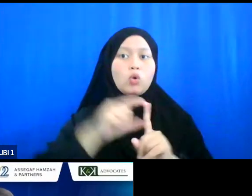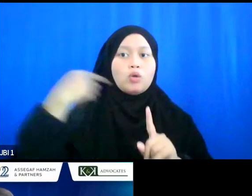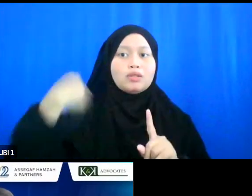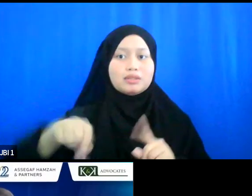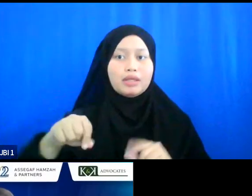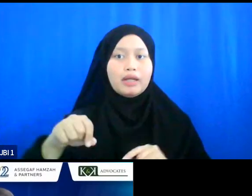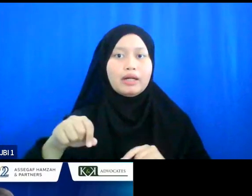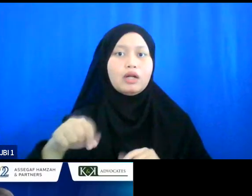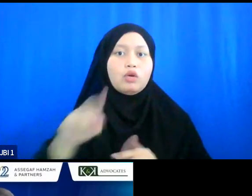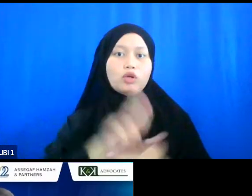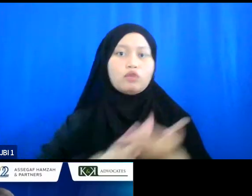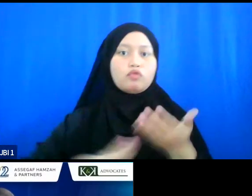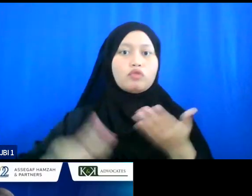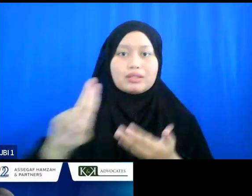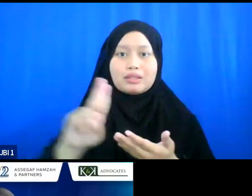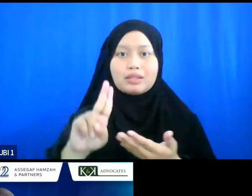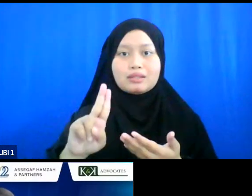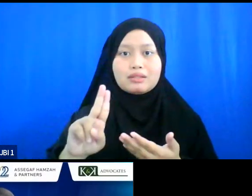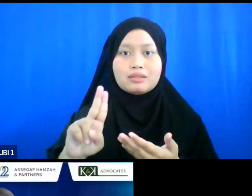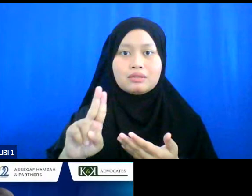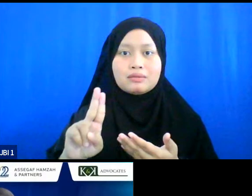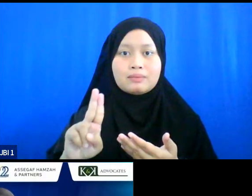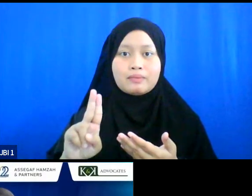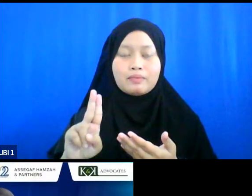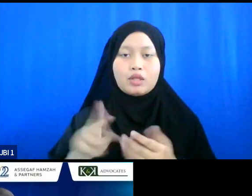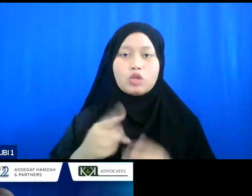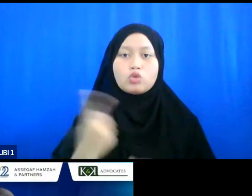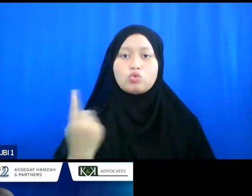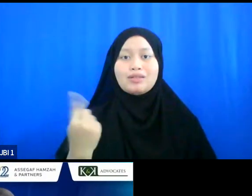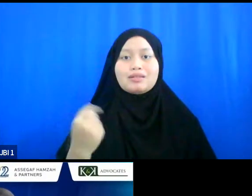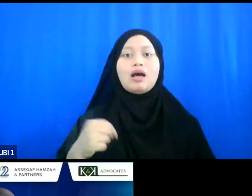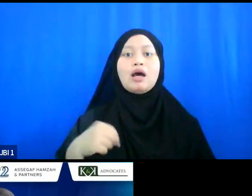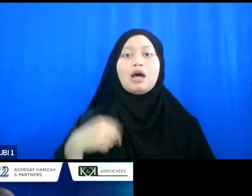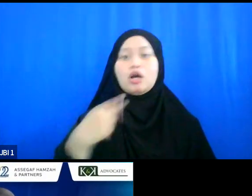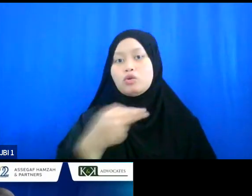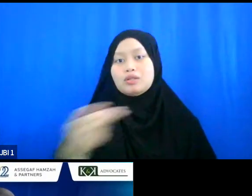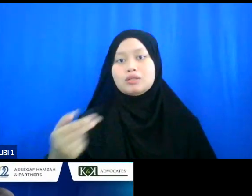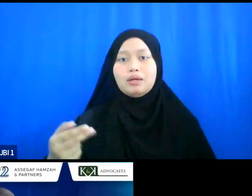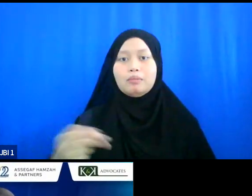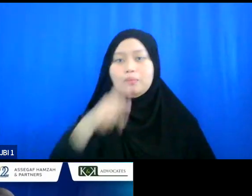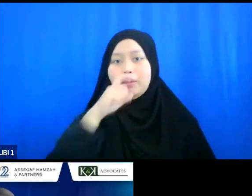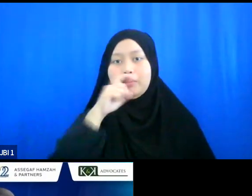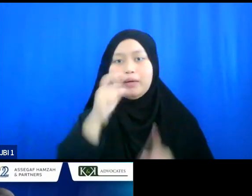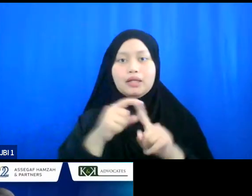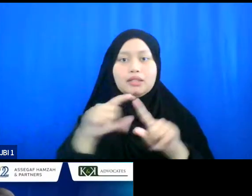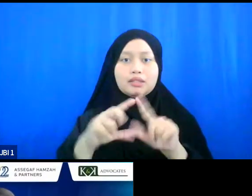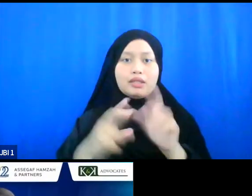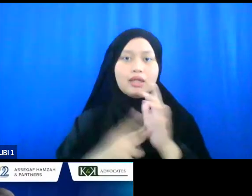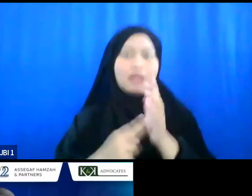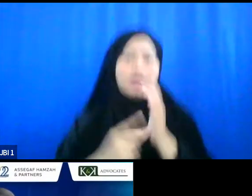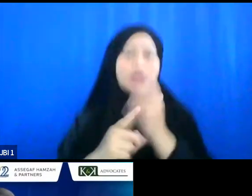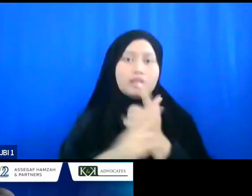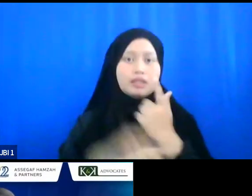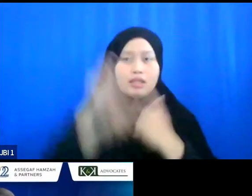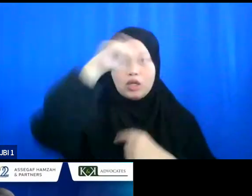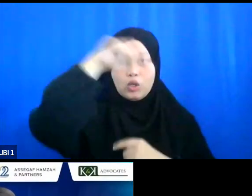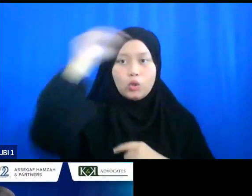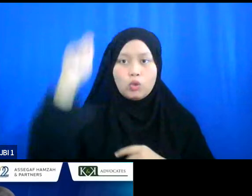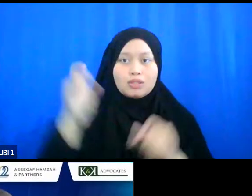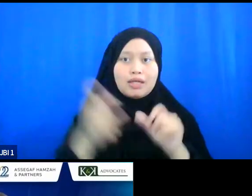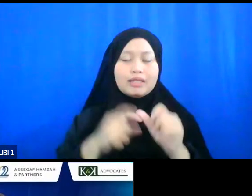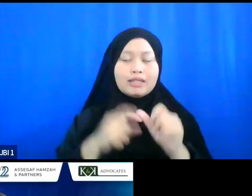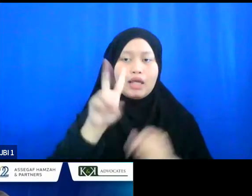universitas swasta di Indonesia pada ini menyelesaikan S1 nya di Universitas